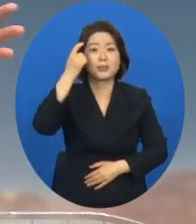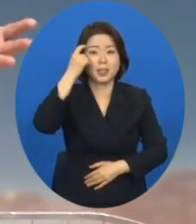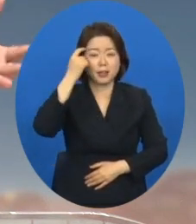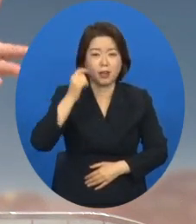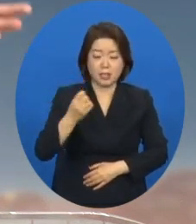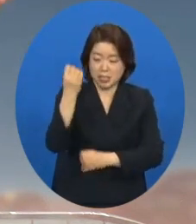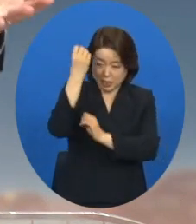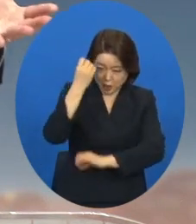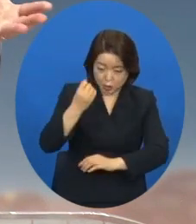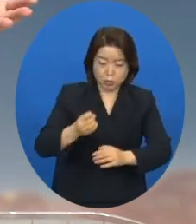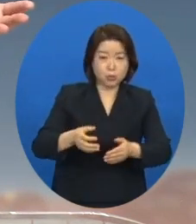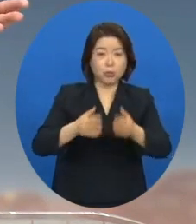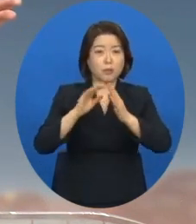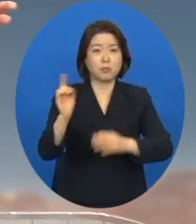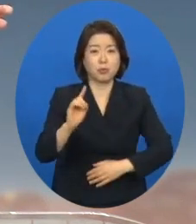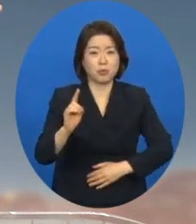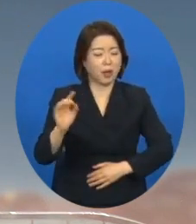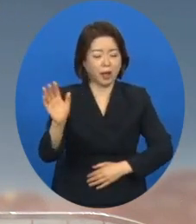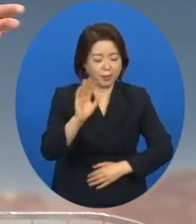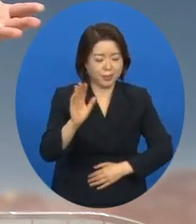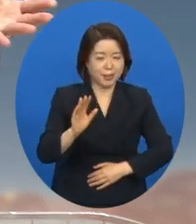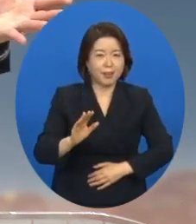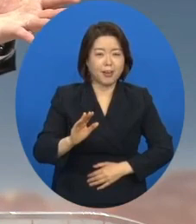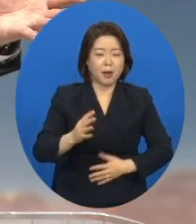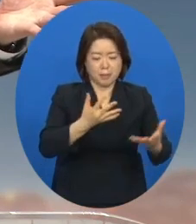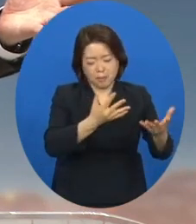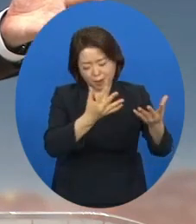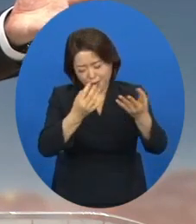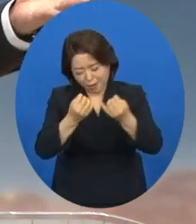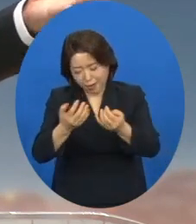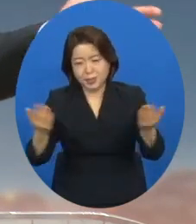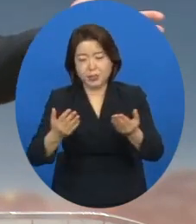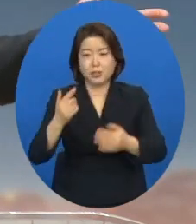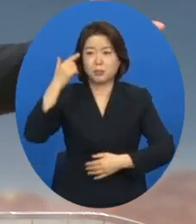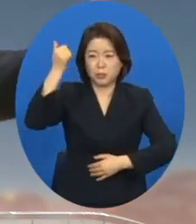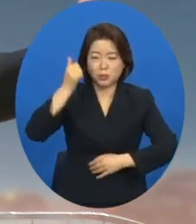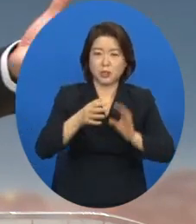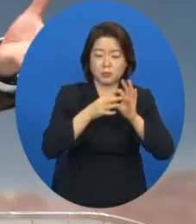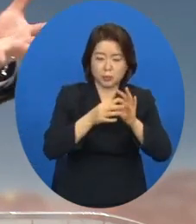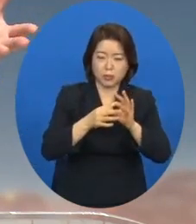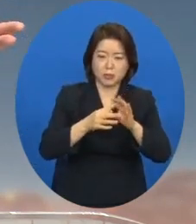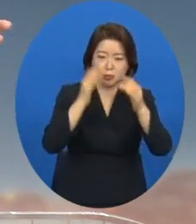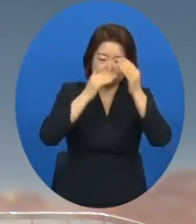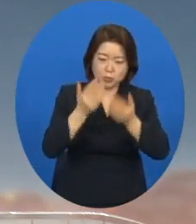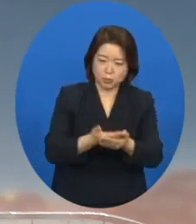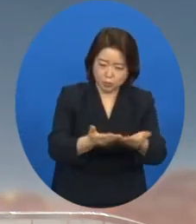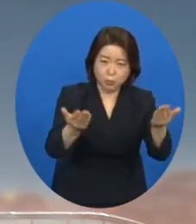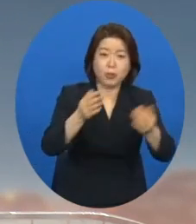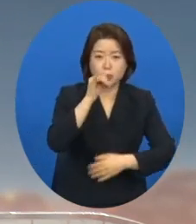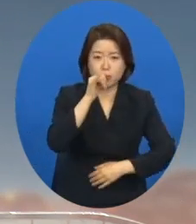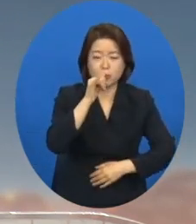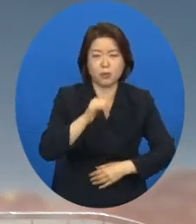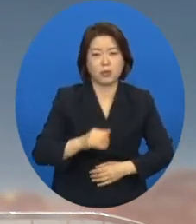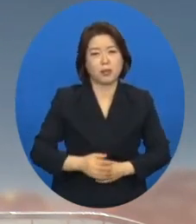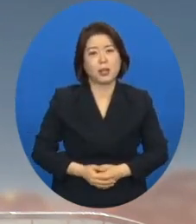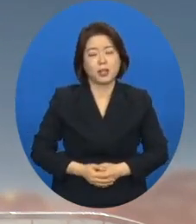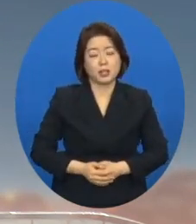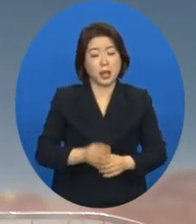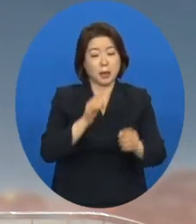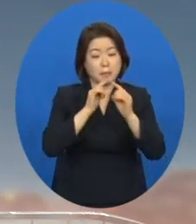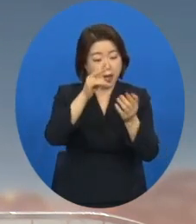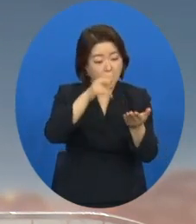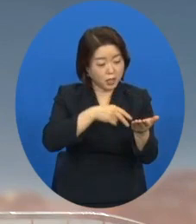기초만이 뭡니까? 얼마나 많은 일들을 정말 우리 목사님 통해서 또 우리 성도님들에게 베풀어 주셨습니까? 근데 이 말씀을 읽다